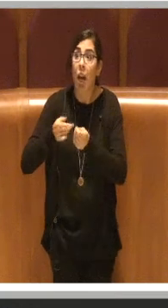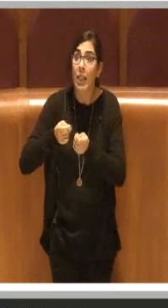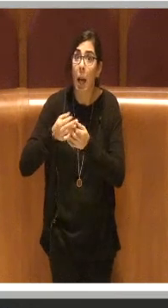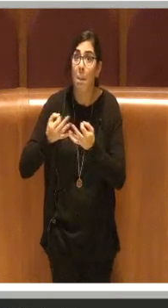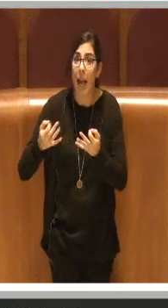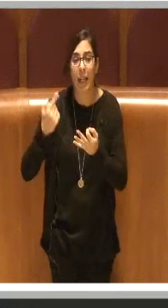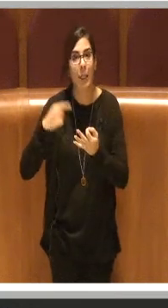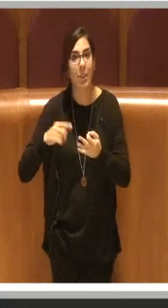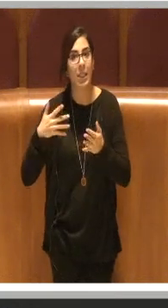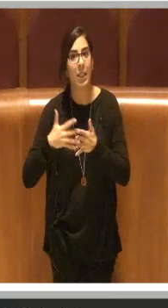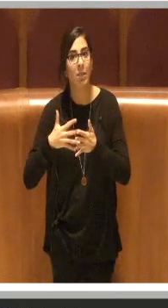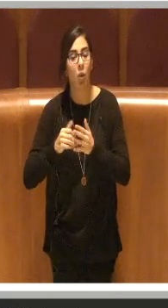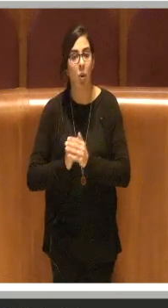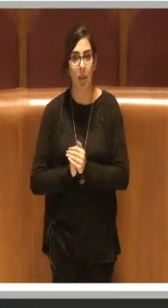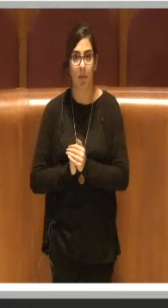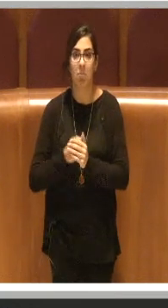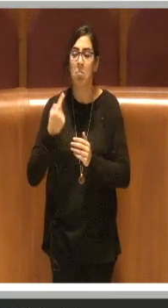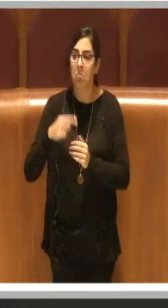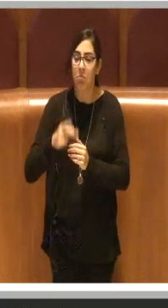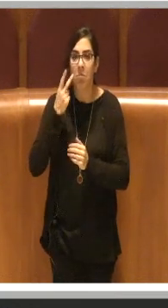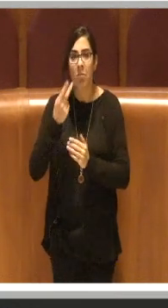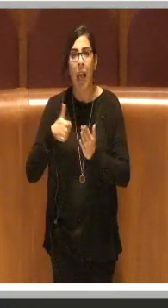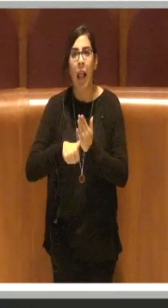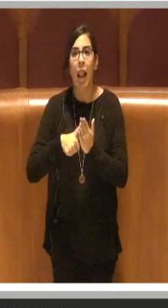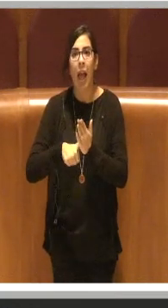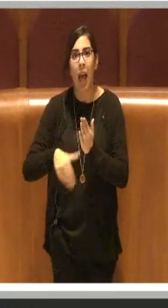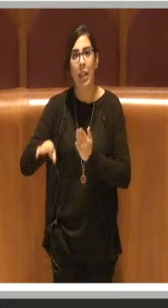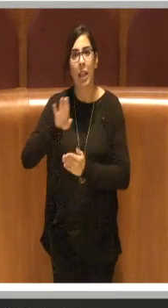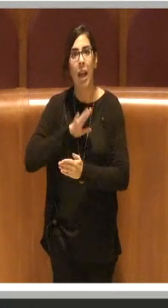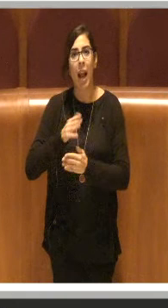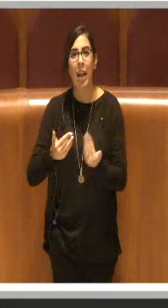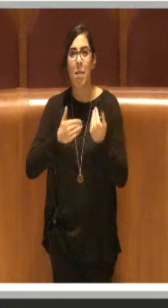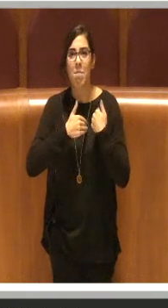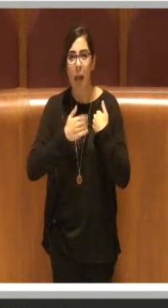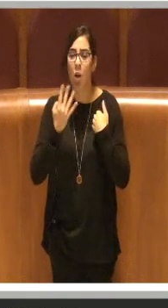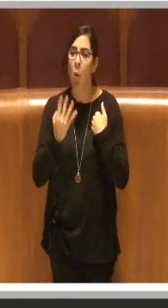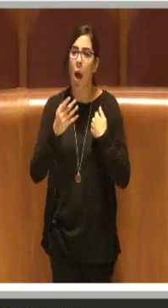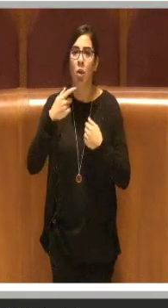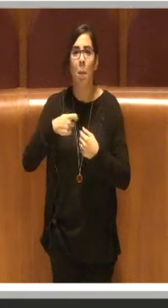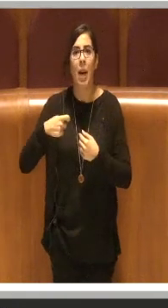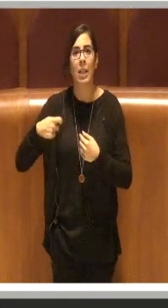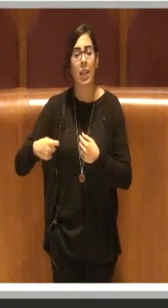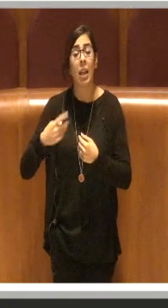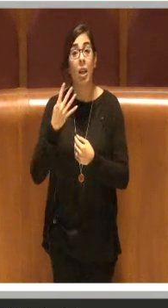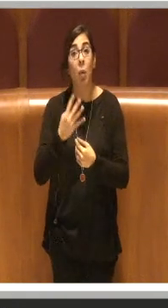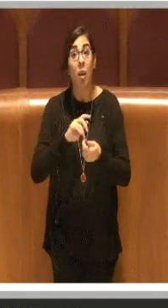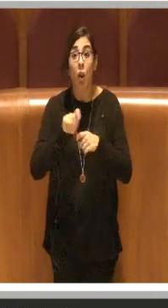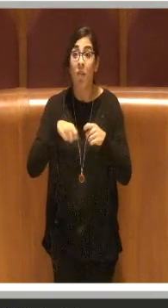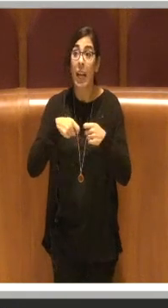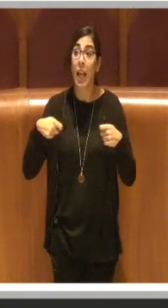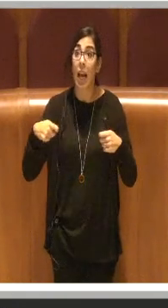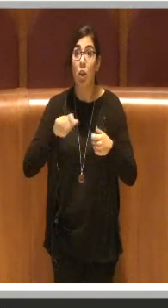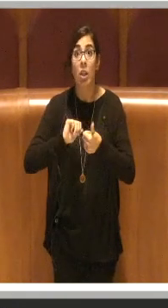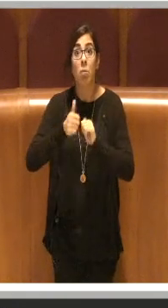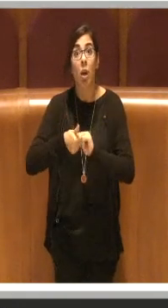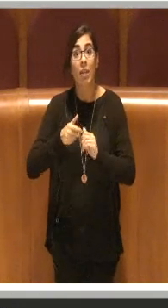le lettere di impegno presentate e firmate da 4 presidenti di 4 importanti federazioni sportive nazionali: